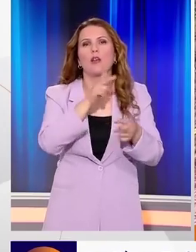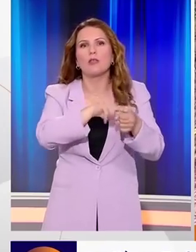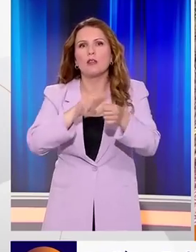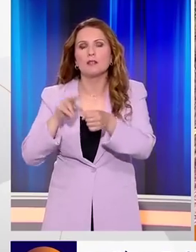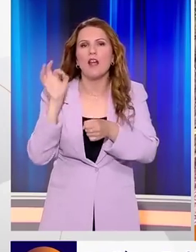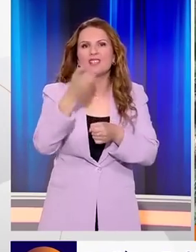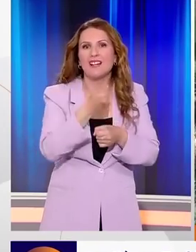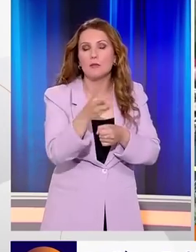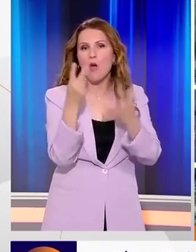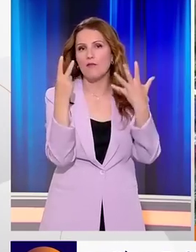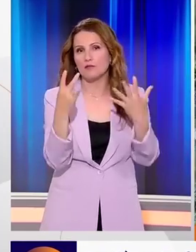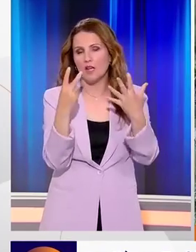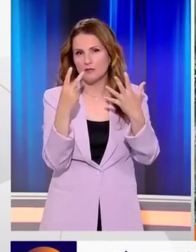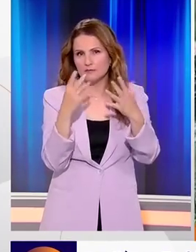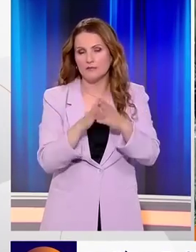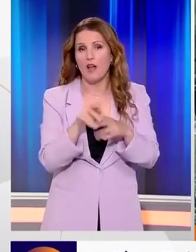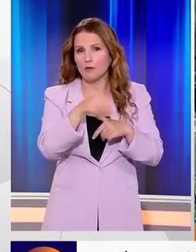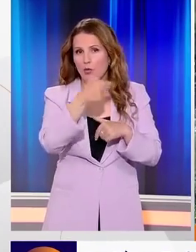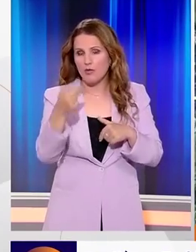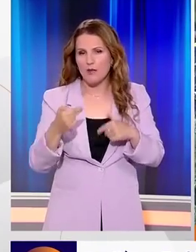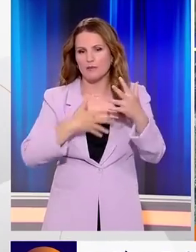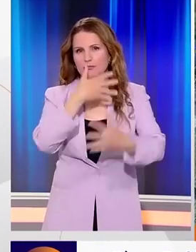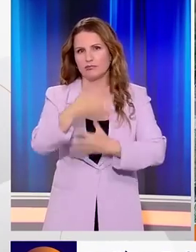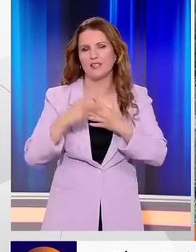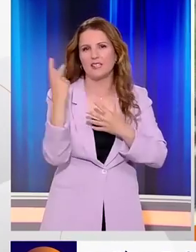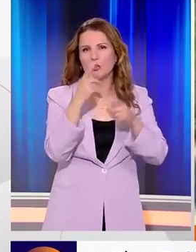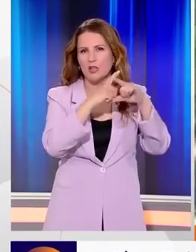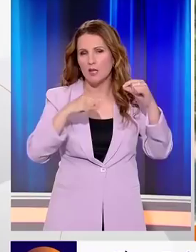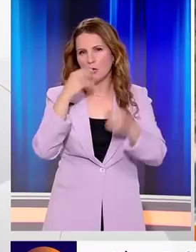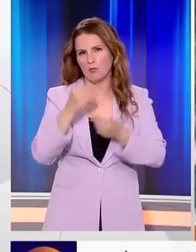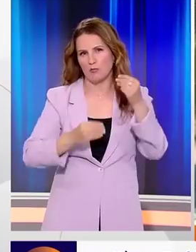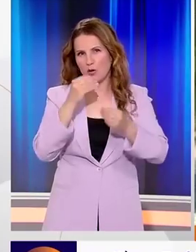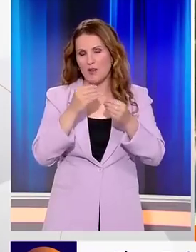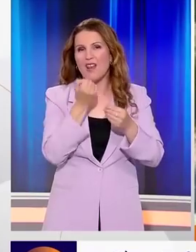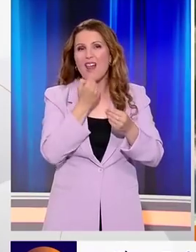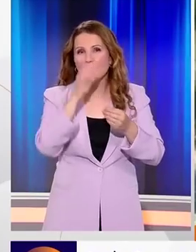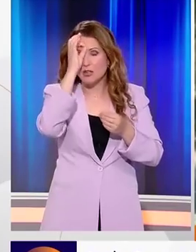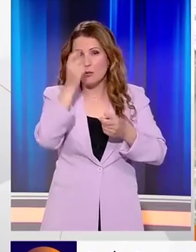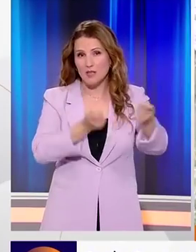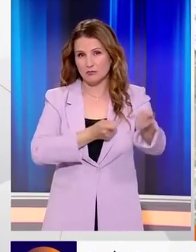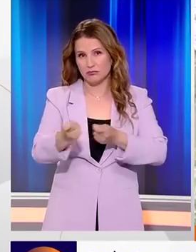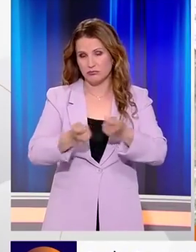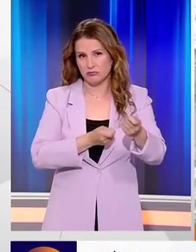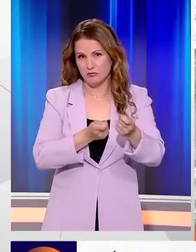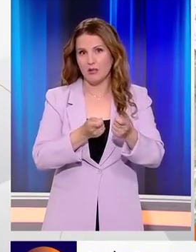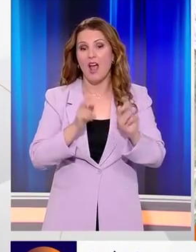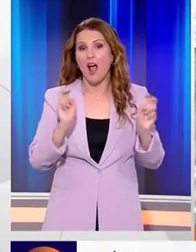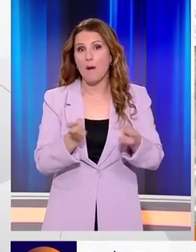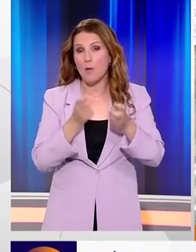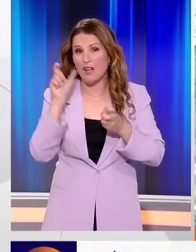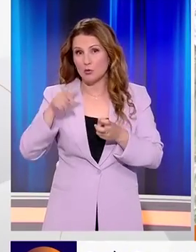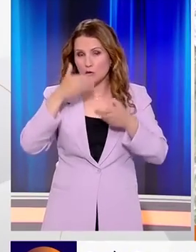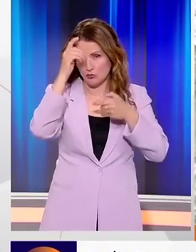είναι τουλάχιστον 7, με την υπόθεση να προκαλεί αναβρασμό στην κυπριακή κοινωνία για τους λάθους χειρισμούς των αρχών. Όπως